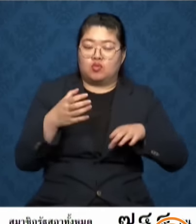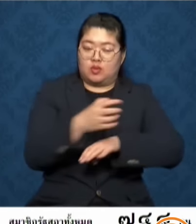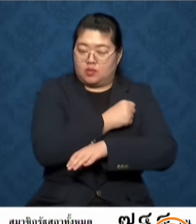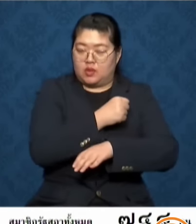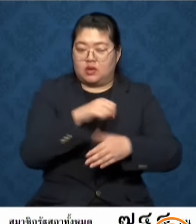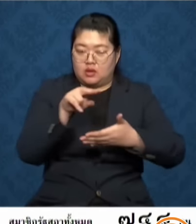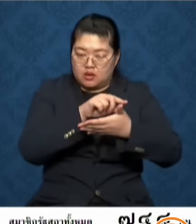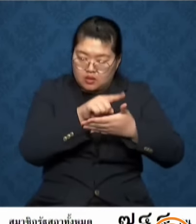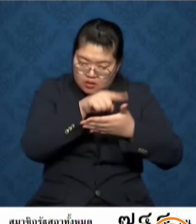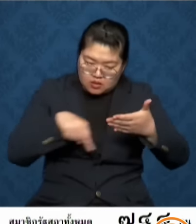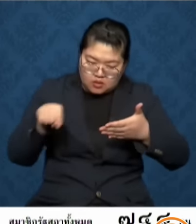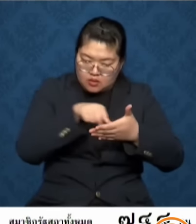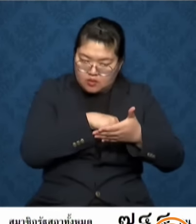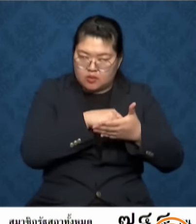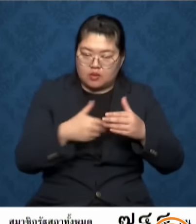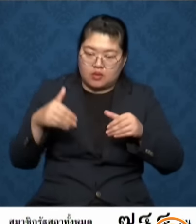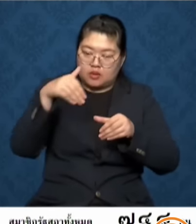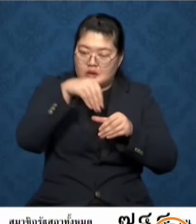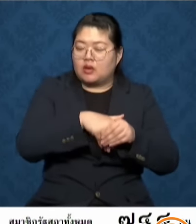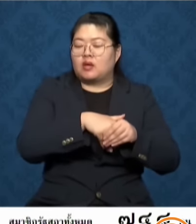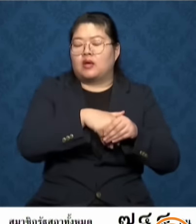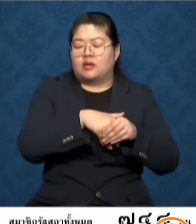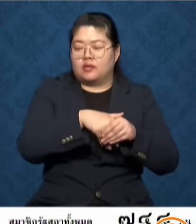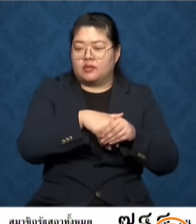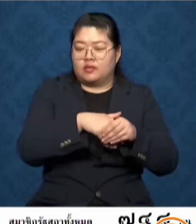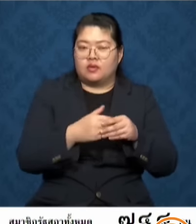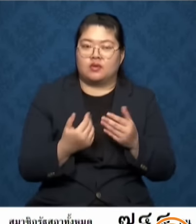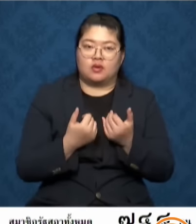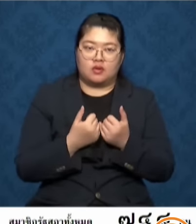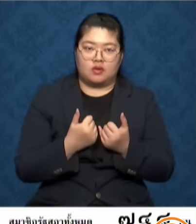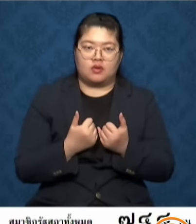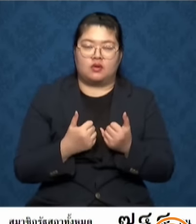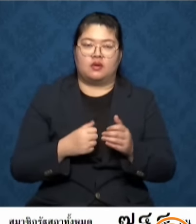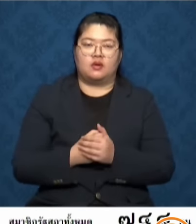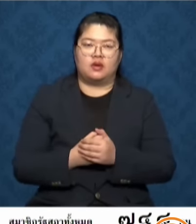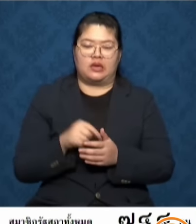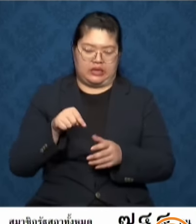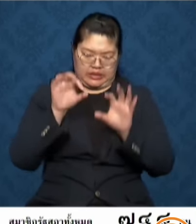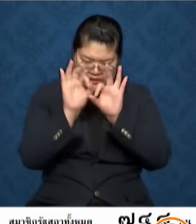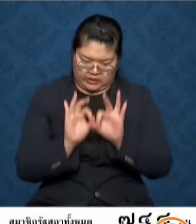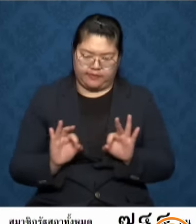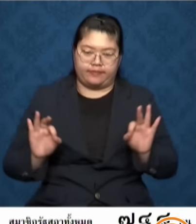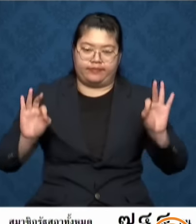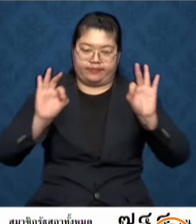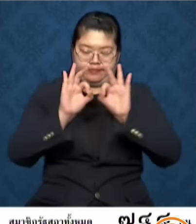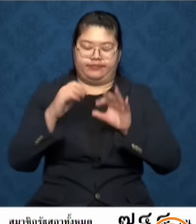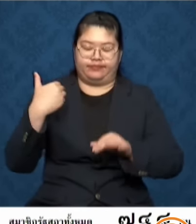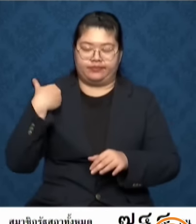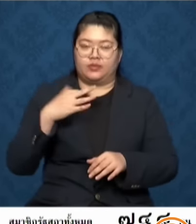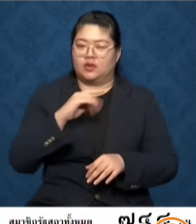ารเลอกตั้งขประชาชนเหอนกัท่านและที่ลงนามเสนอรวมกันเปหกร้อยคนนั้นเปเรื่ทใหญ่มากครั